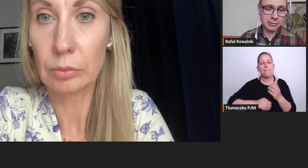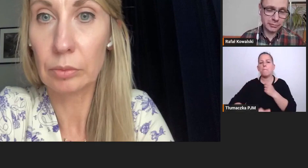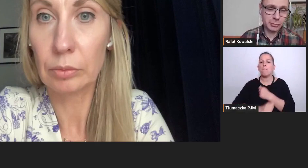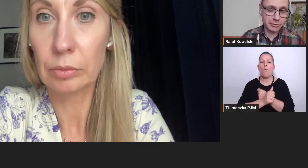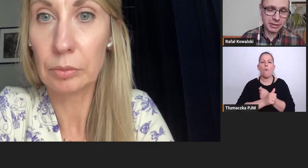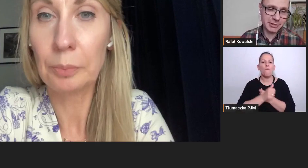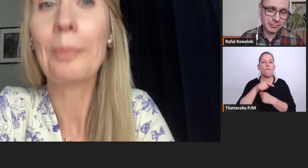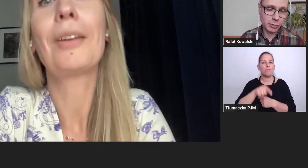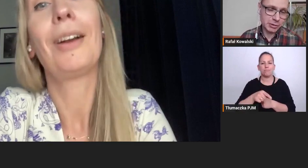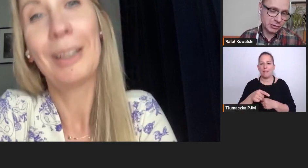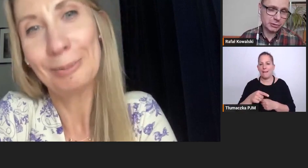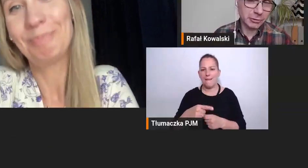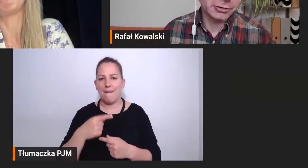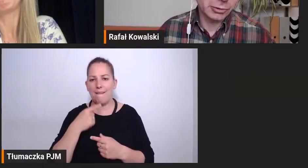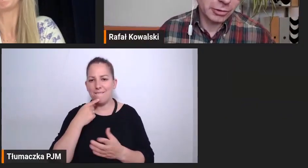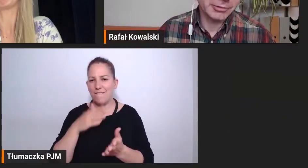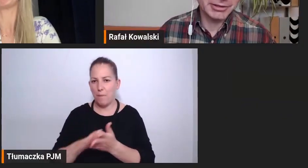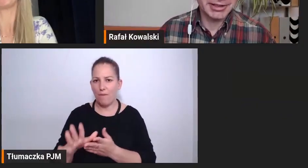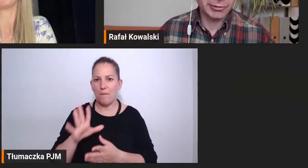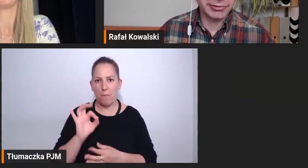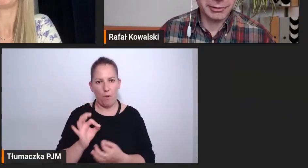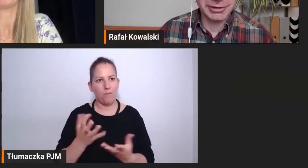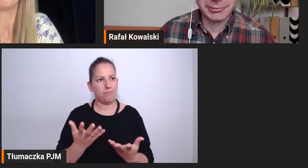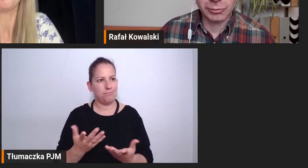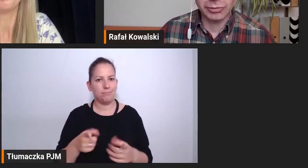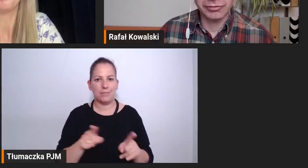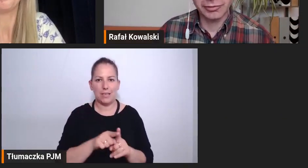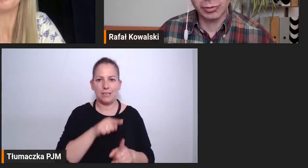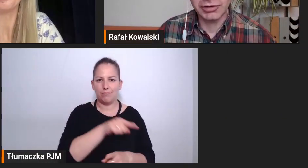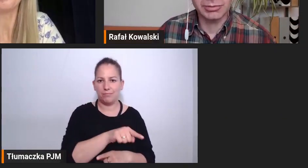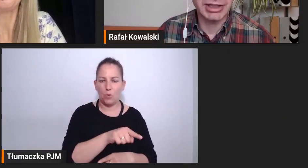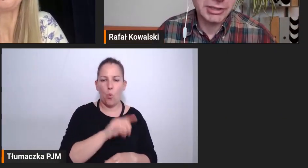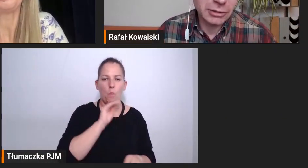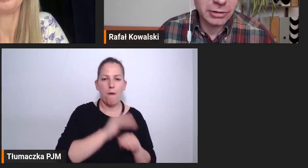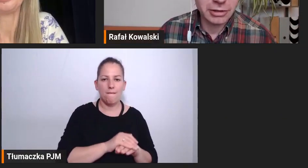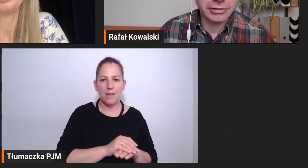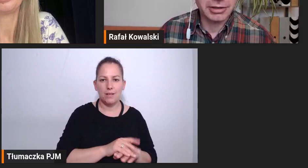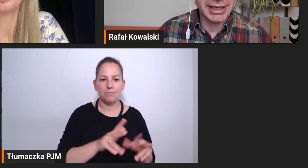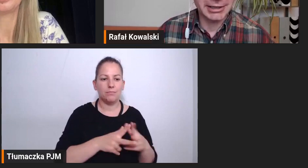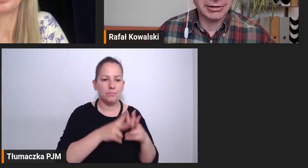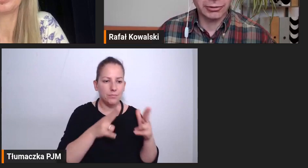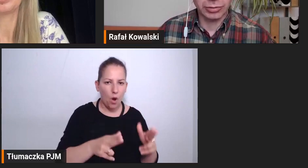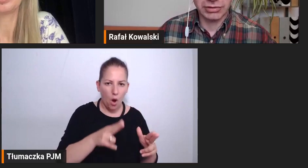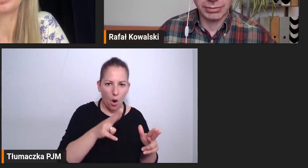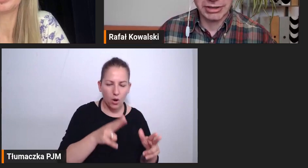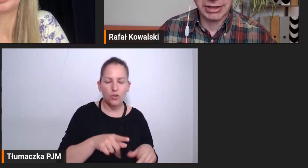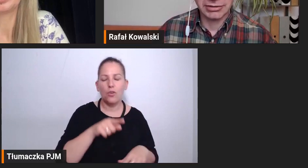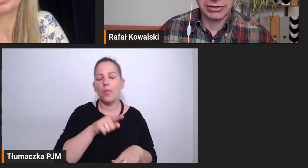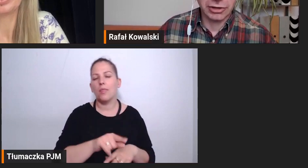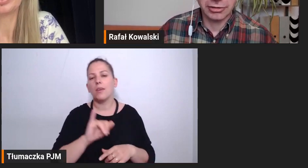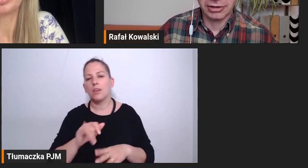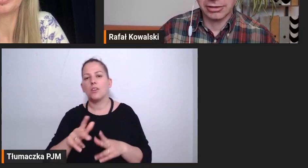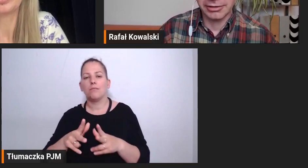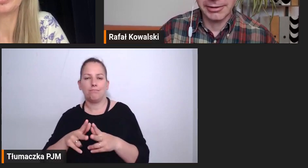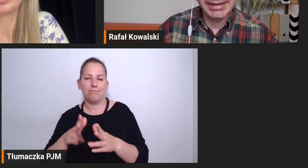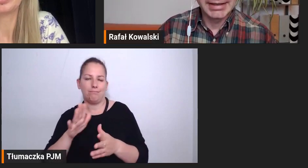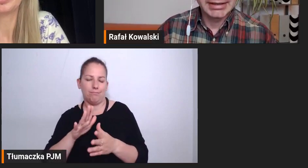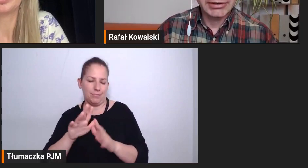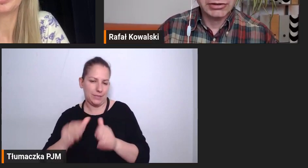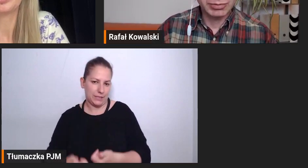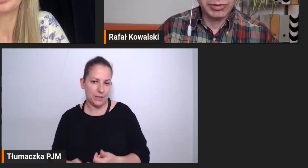tych wypowiedzeń, bo będzie to dotyczyło zarówno tych umów, które są na czas określony, jak i tych, które są na czas